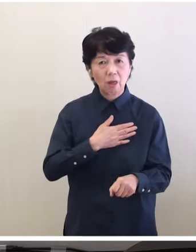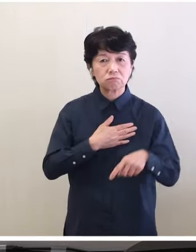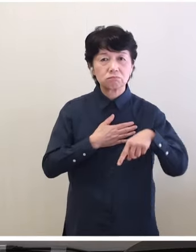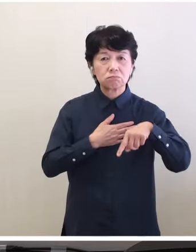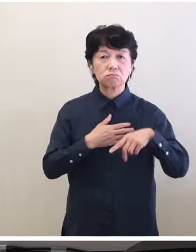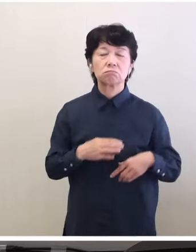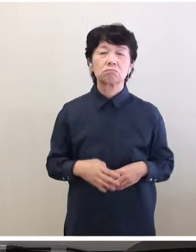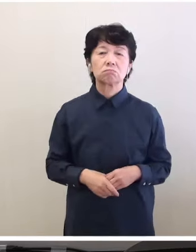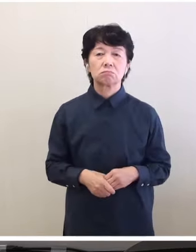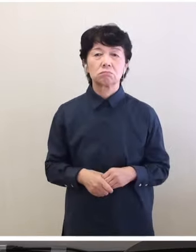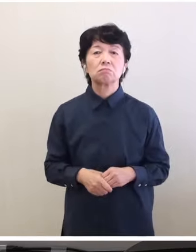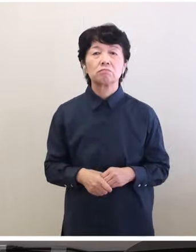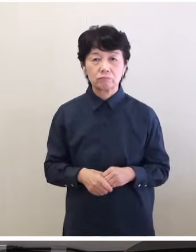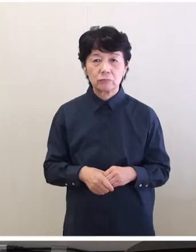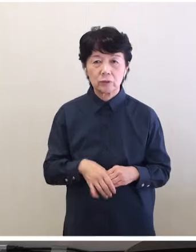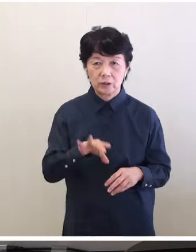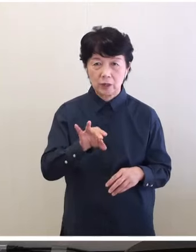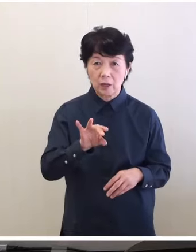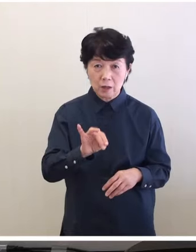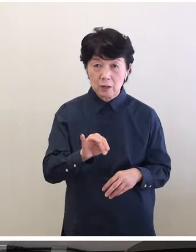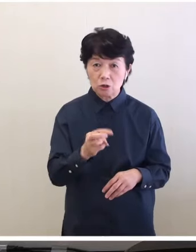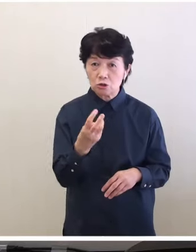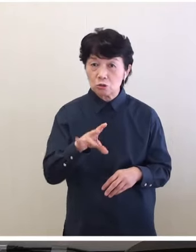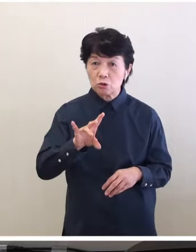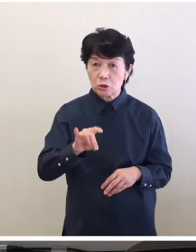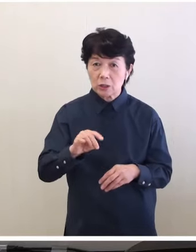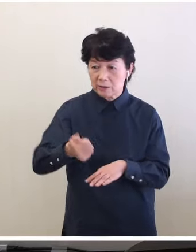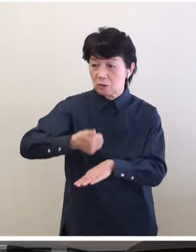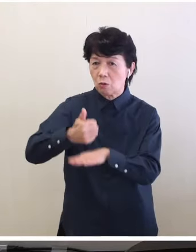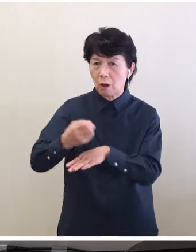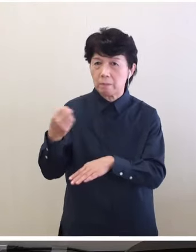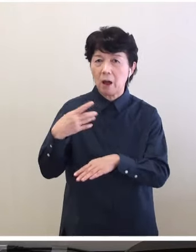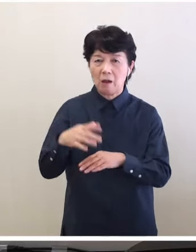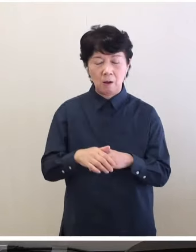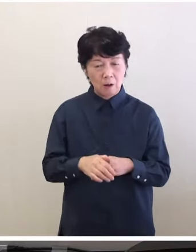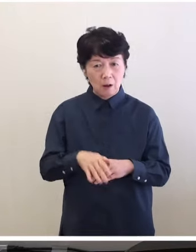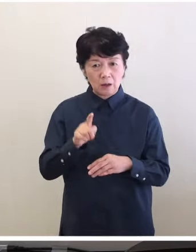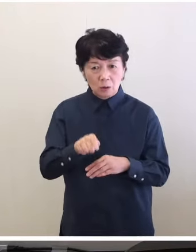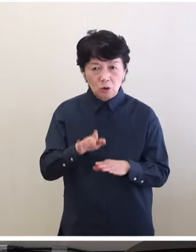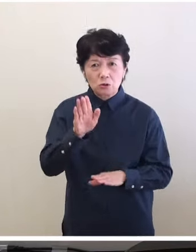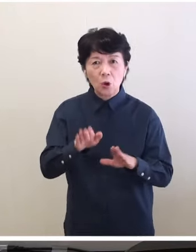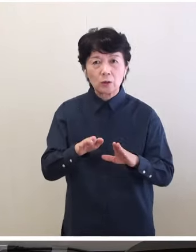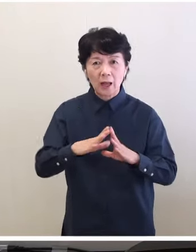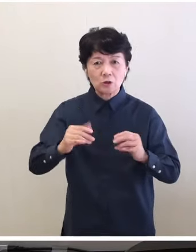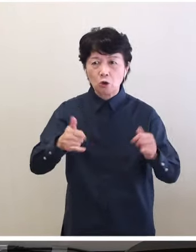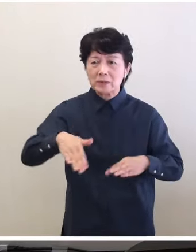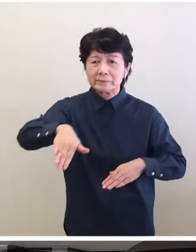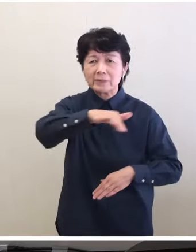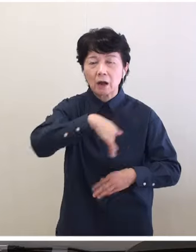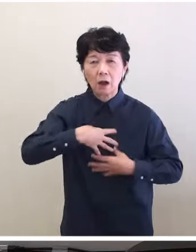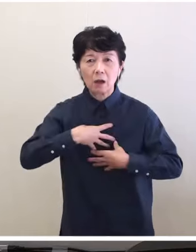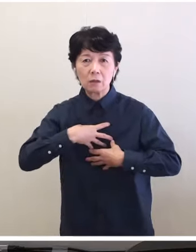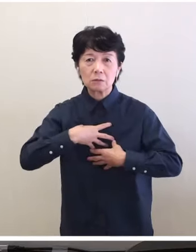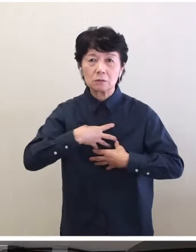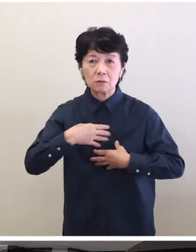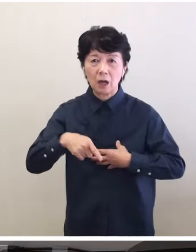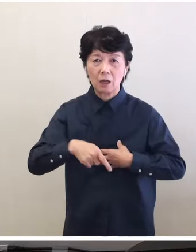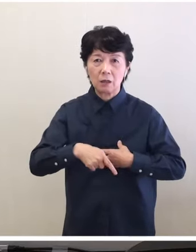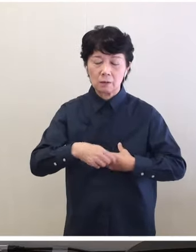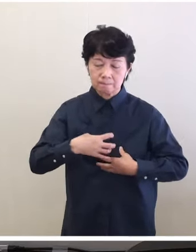ということですね。で鈴木長官がおっしゃいますように、国民に非常に大きな不安が広がっている、国民の